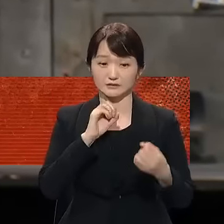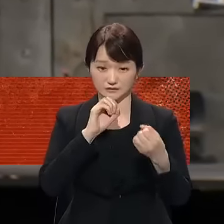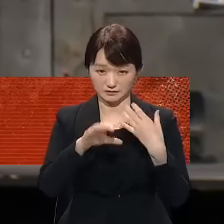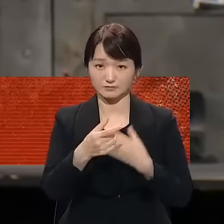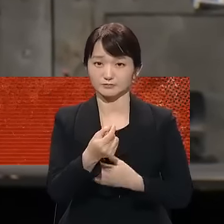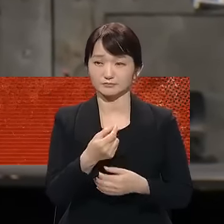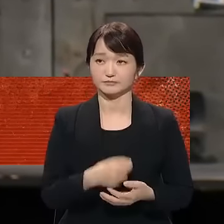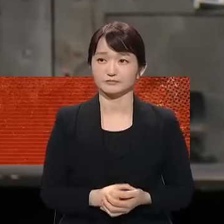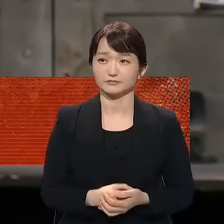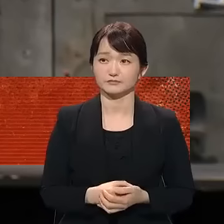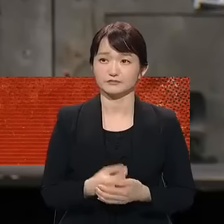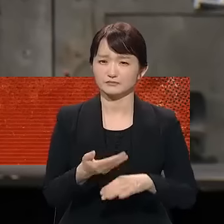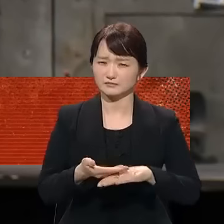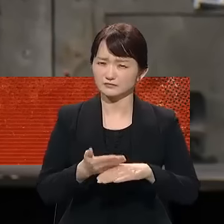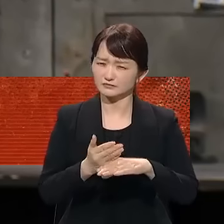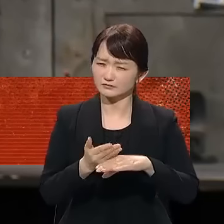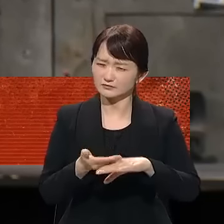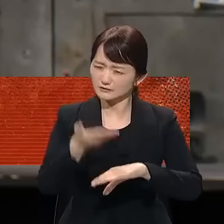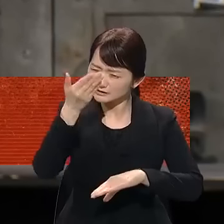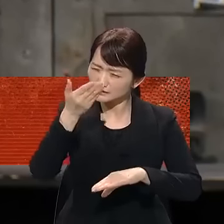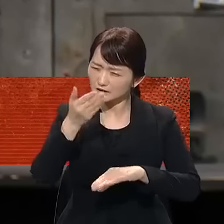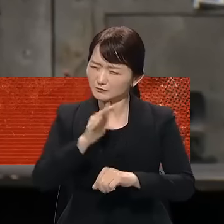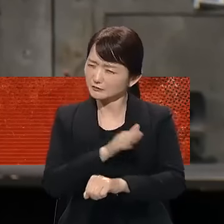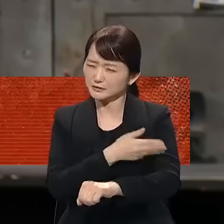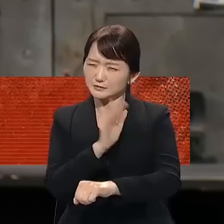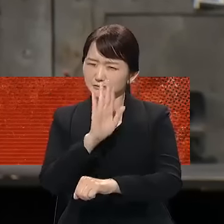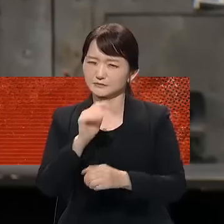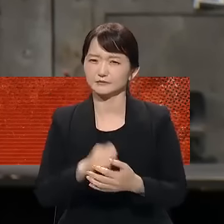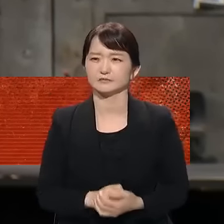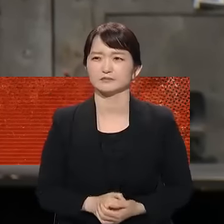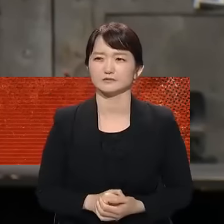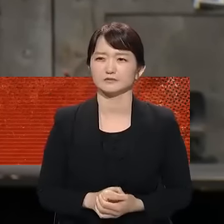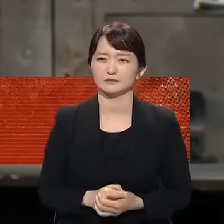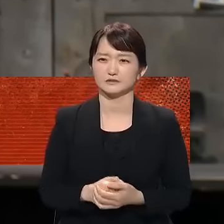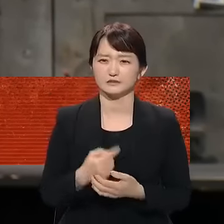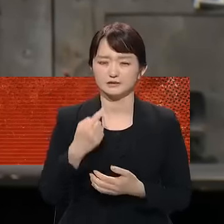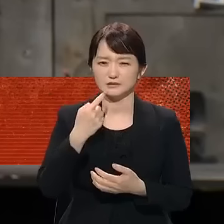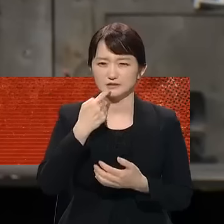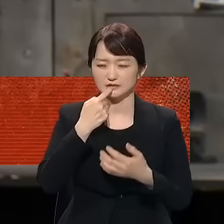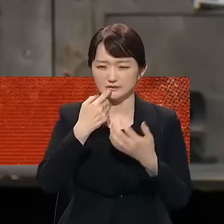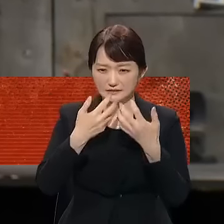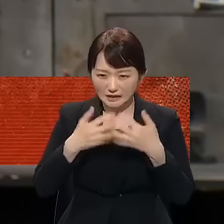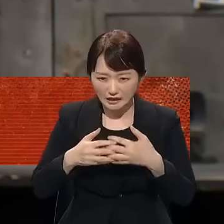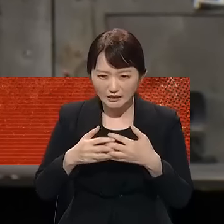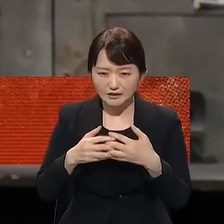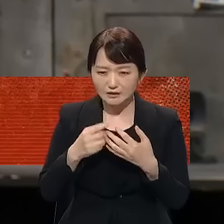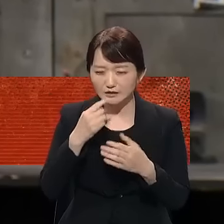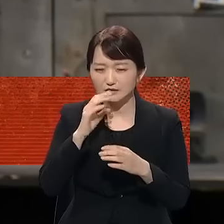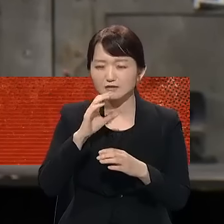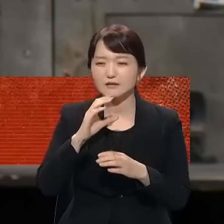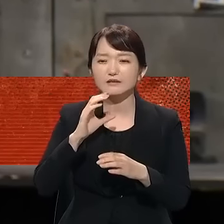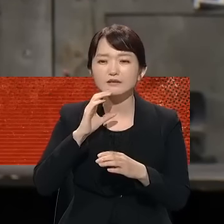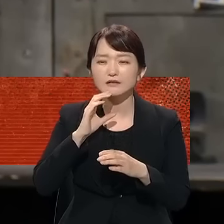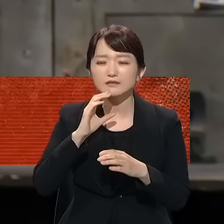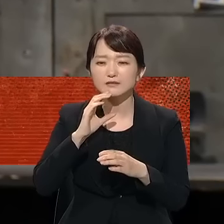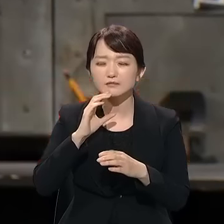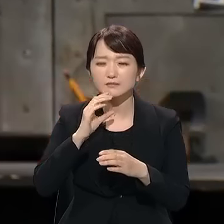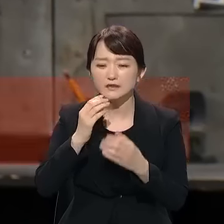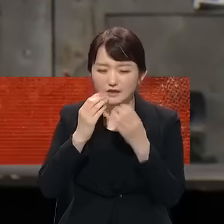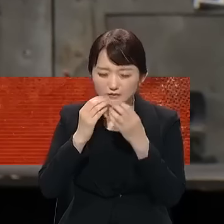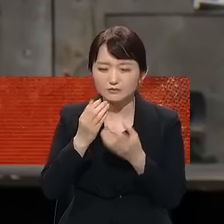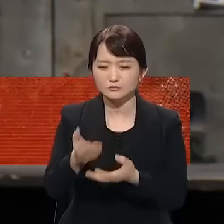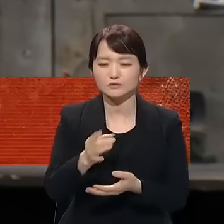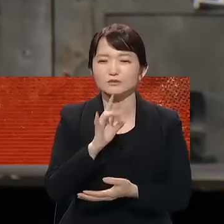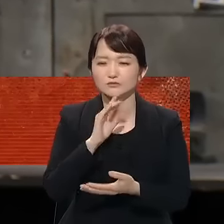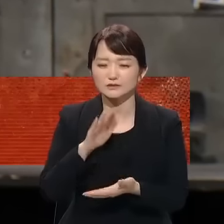같고 그 이상 간 건 아닌 거 같아요 아아 하고 뭐 이렇게 합팩 정도가 단 거 같거든요 잘 발견했습니다 어 이제